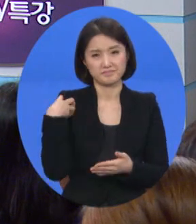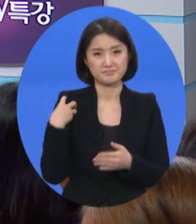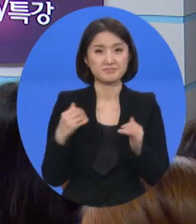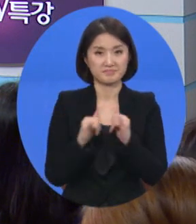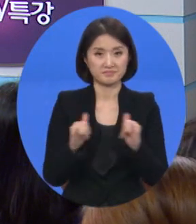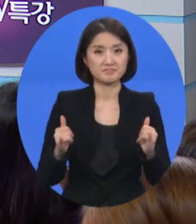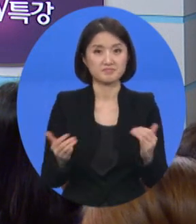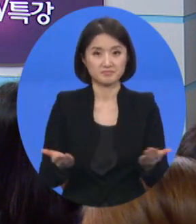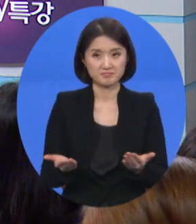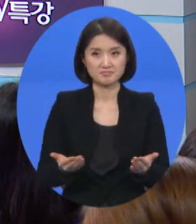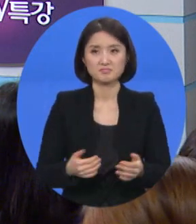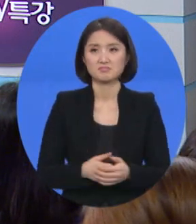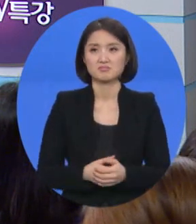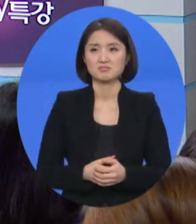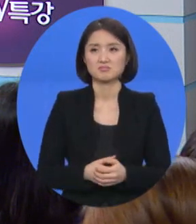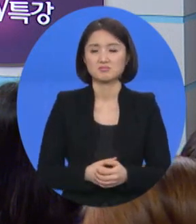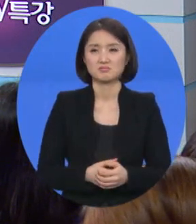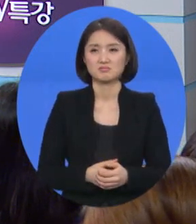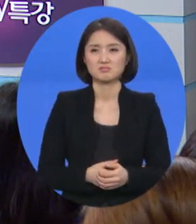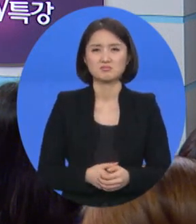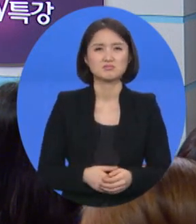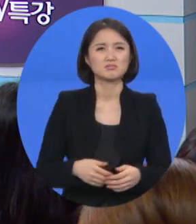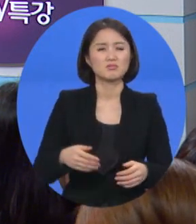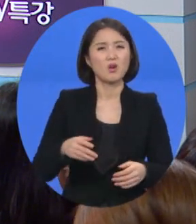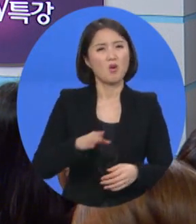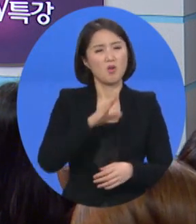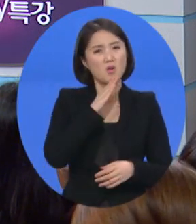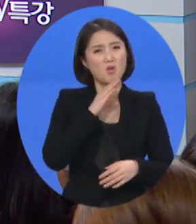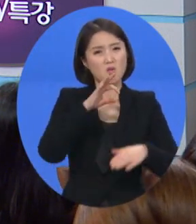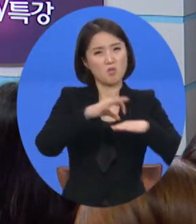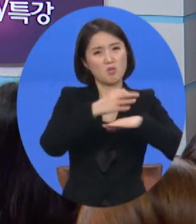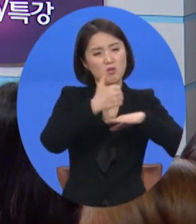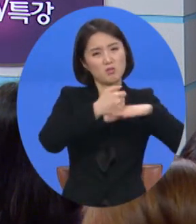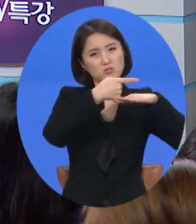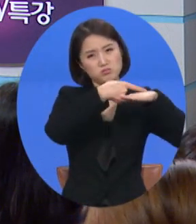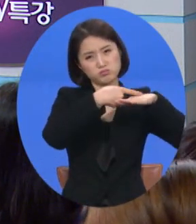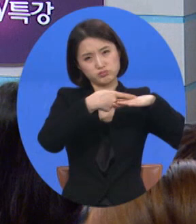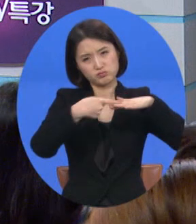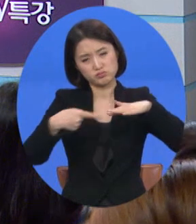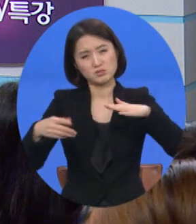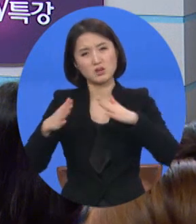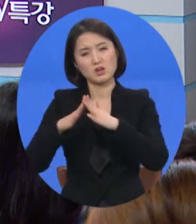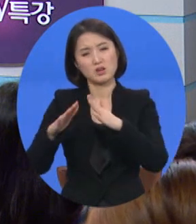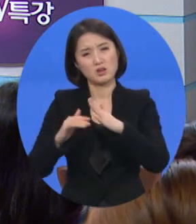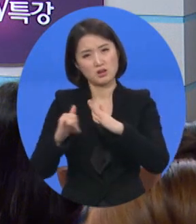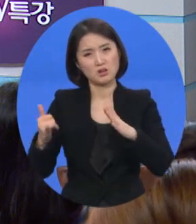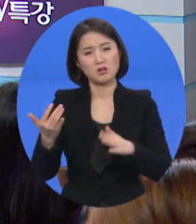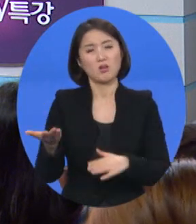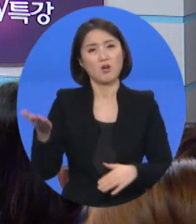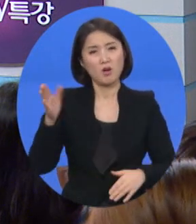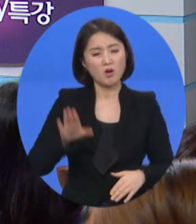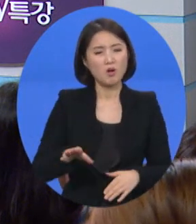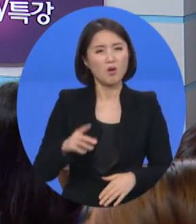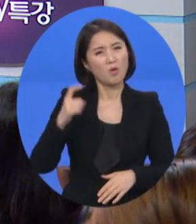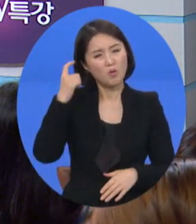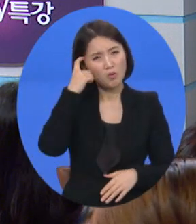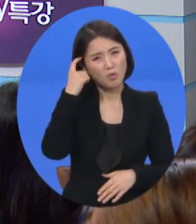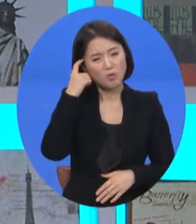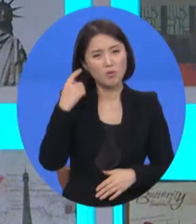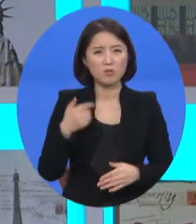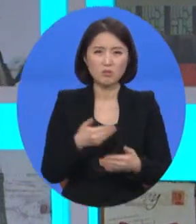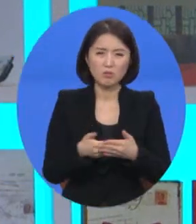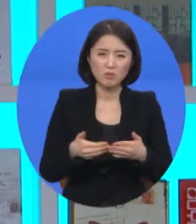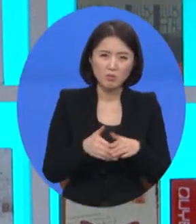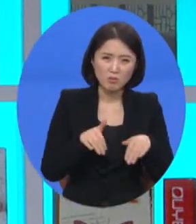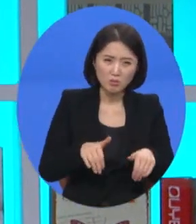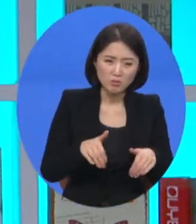종실 출신이면서 어떻게 해서 그 낮은 신분의 주민들이 맞는 화원 을 하게 됐을까요 자기